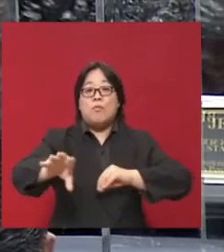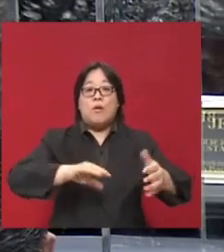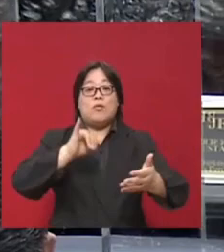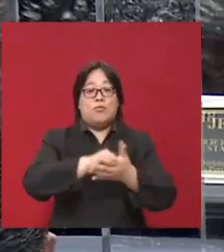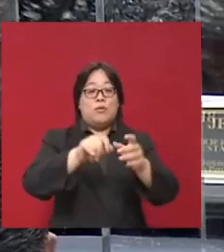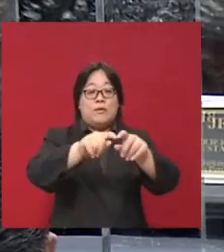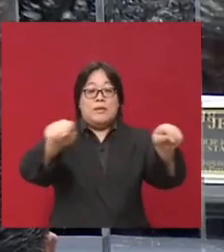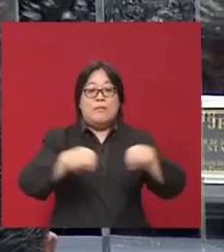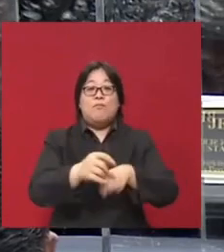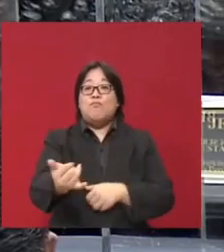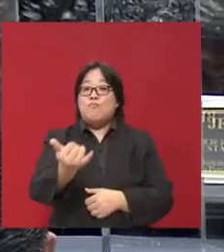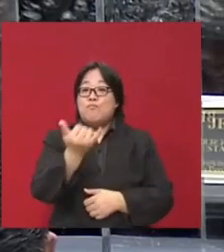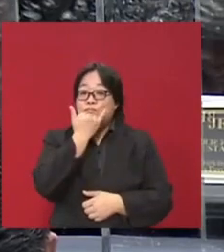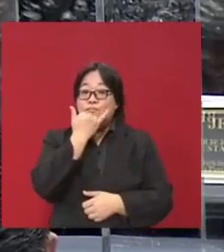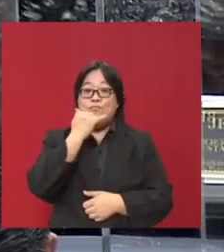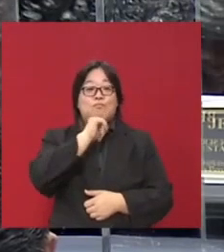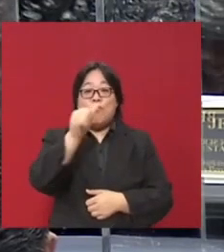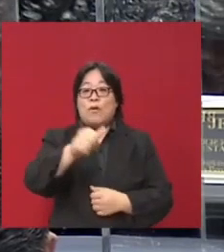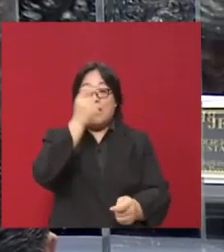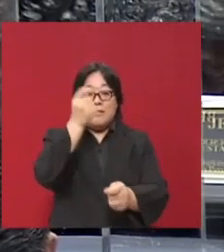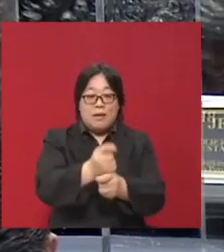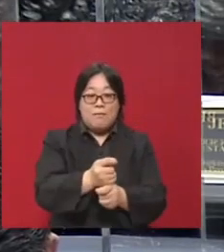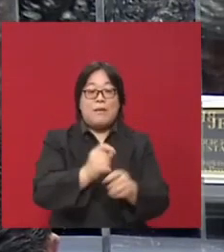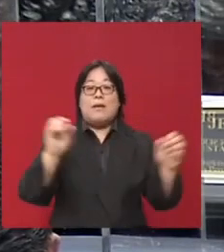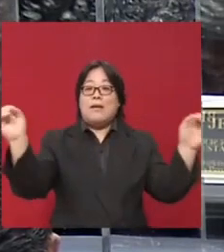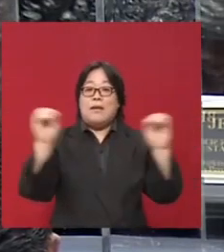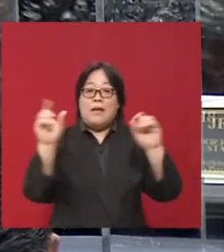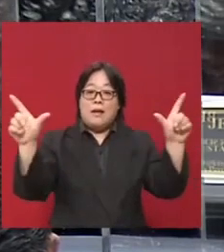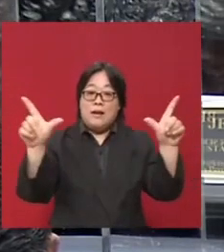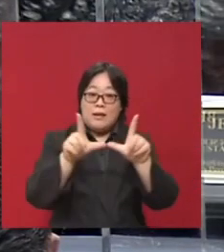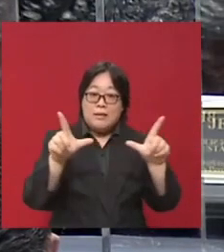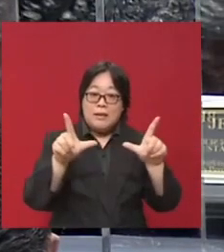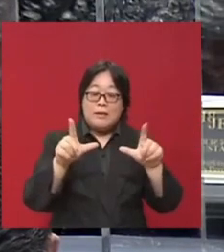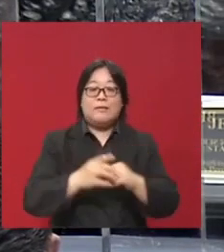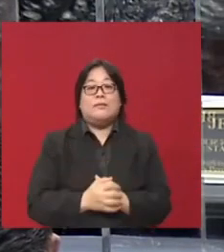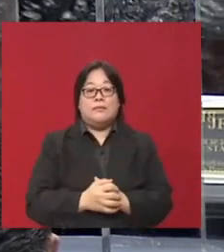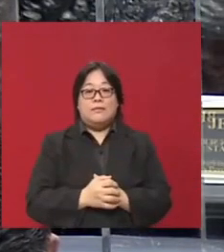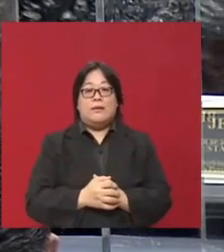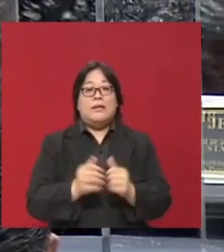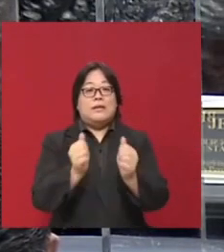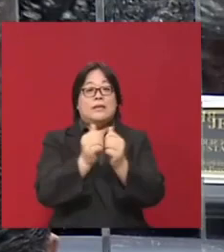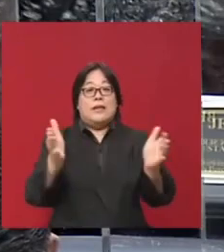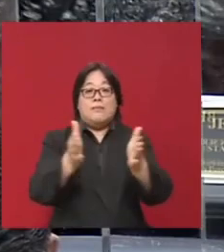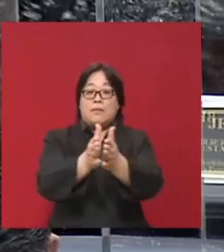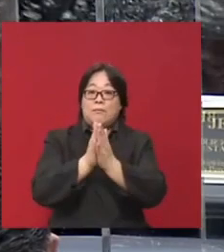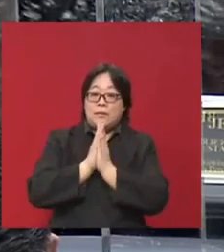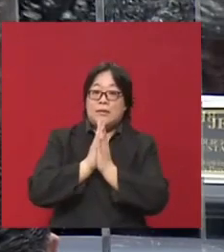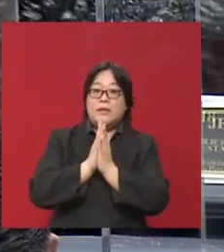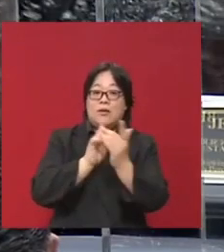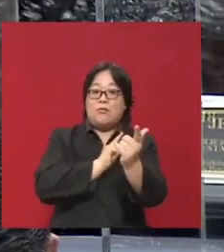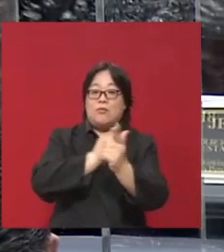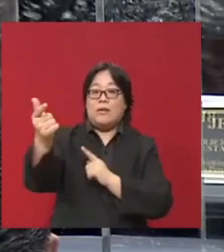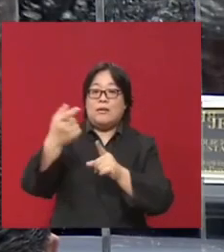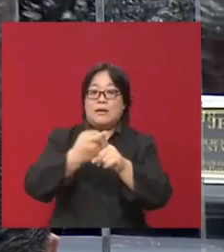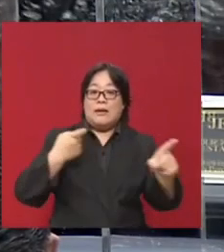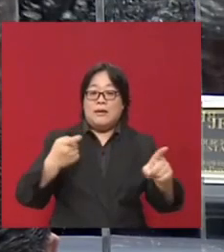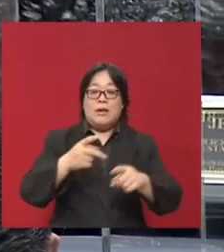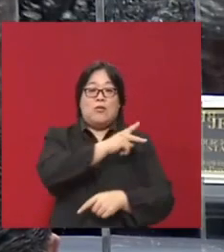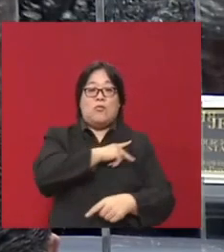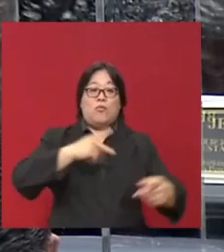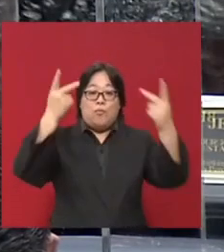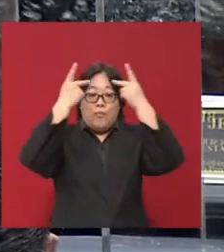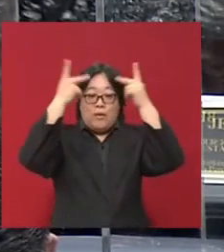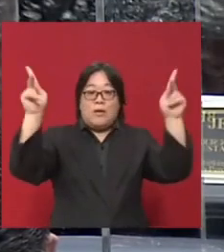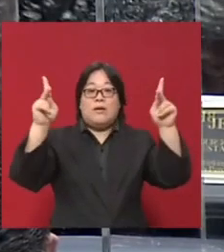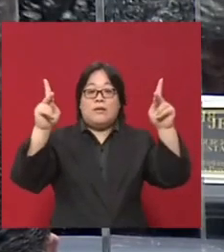buangan tersebut di premis yang bukan ditetapkan dan tidak resiko Jejas kamput lebih dahulu coba apo kelulusan the padlock